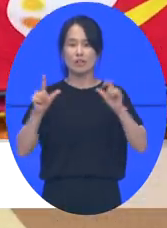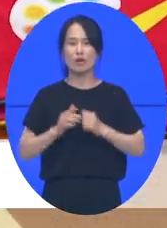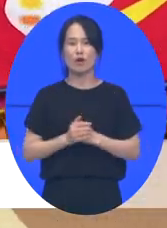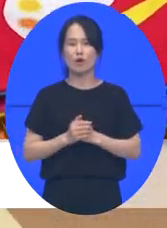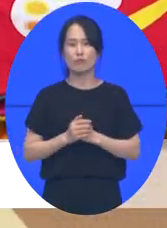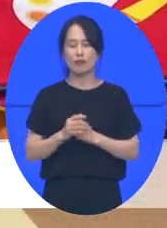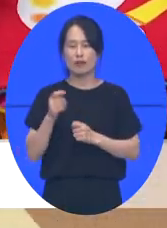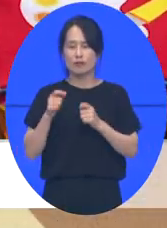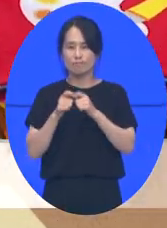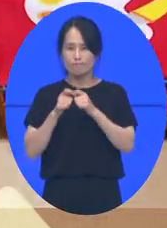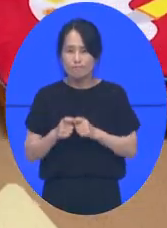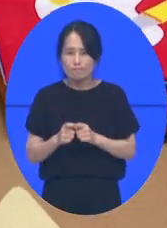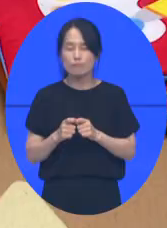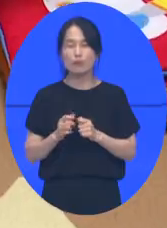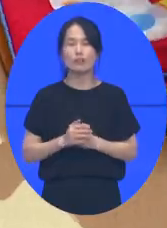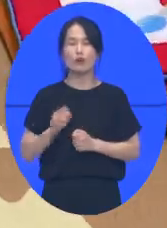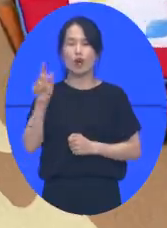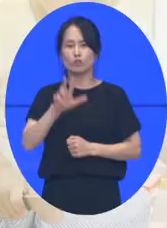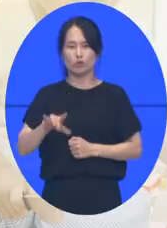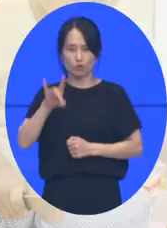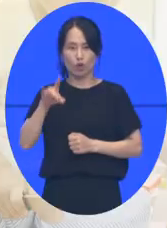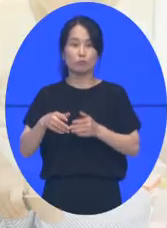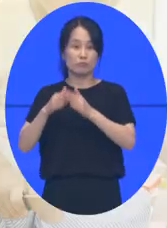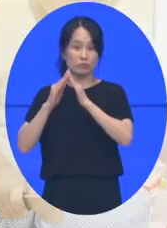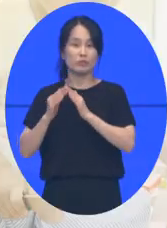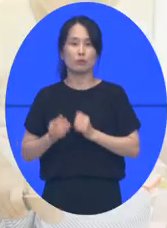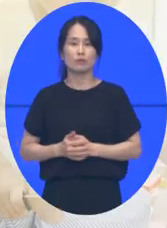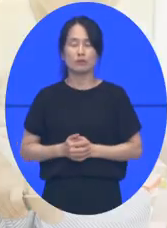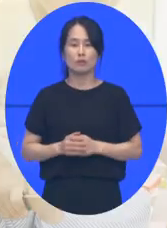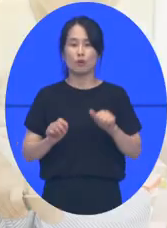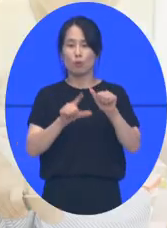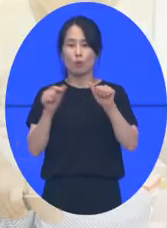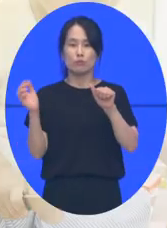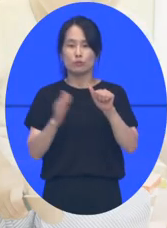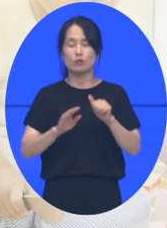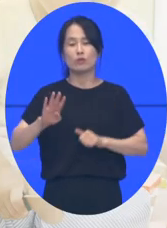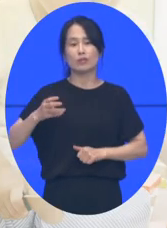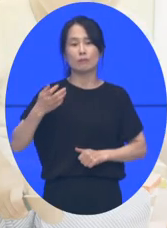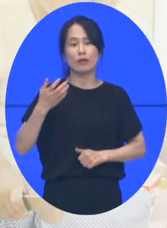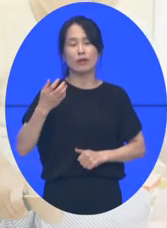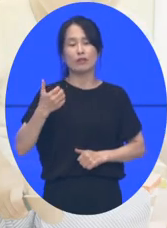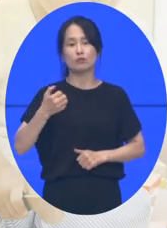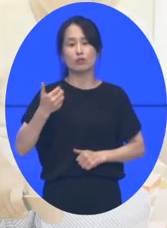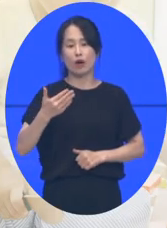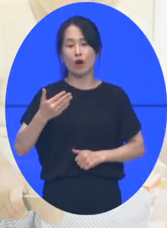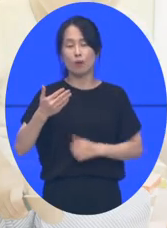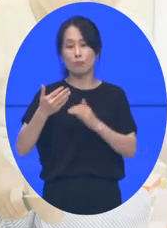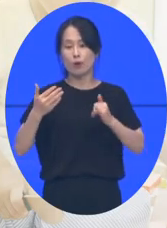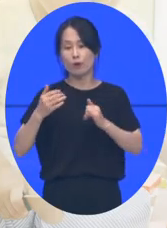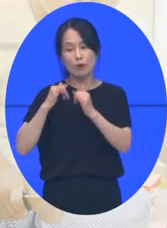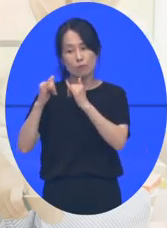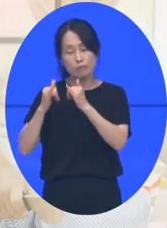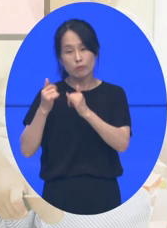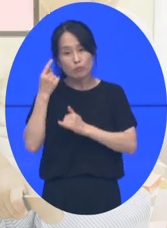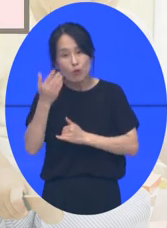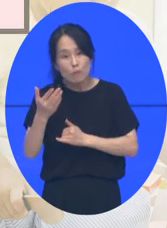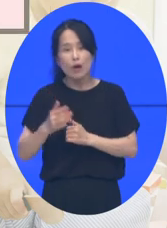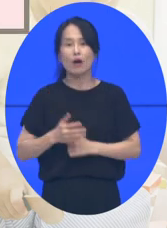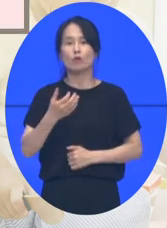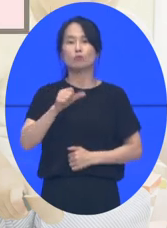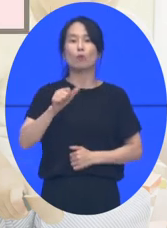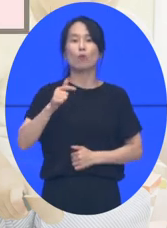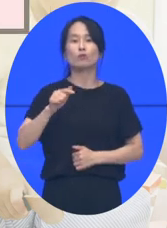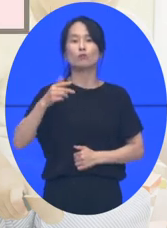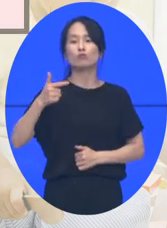세심한 보육을 위해 전국 최초로 도입됐습니다. 지난 5월 이용 부모 459명을 대상으로 한 조사에 따르면